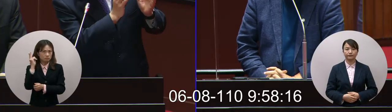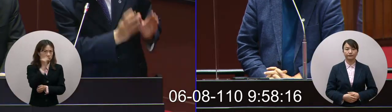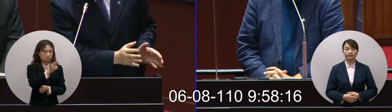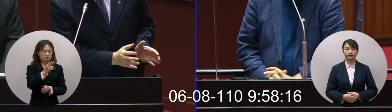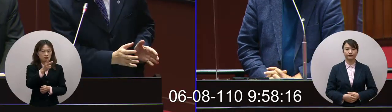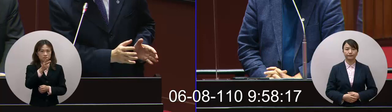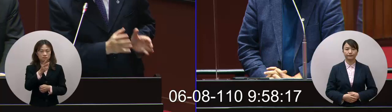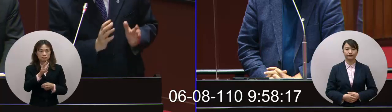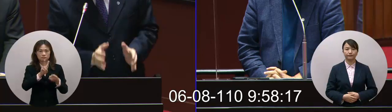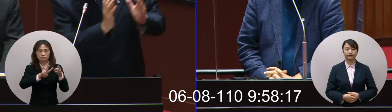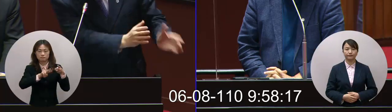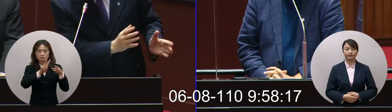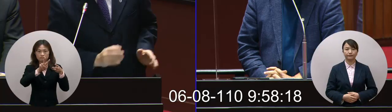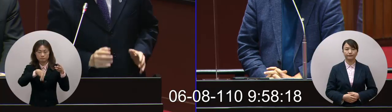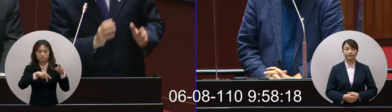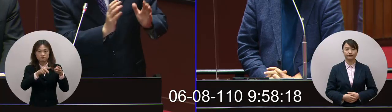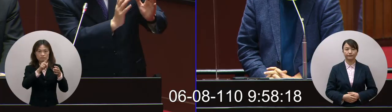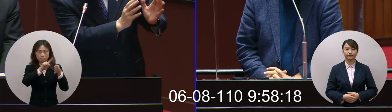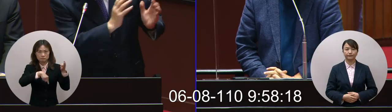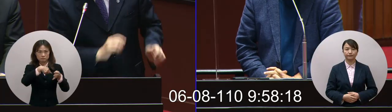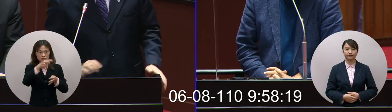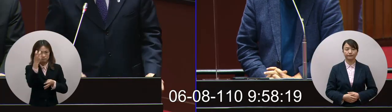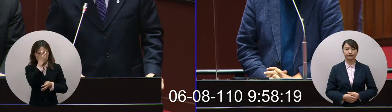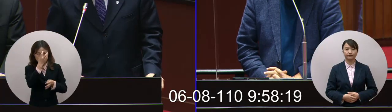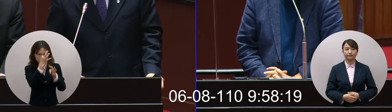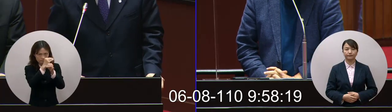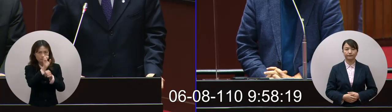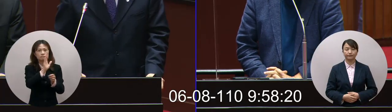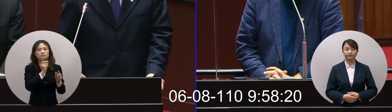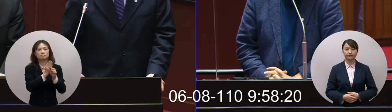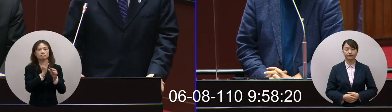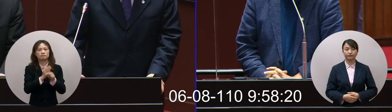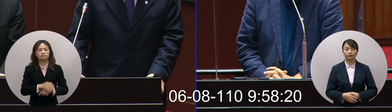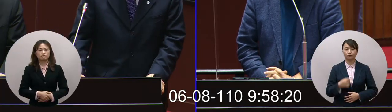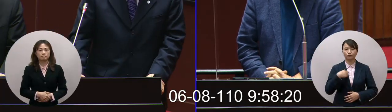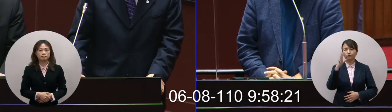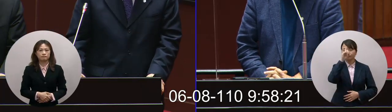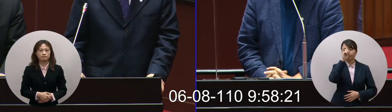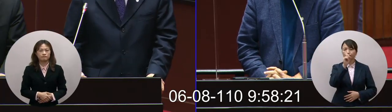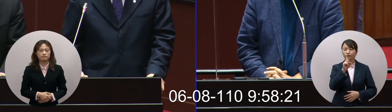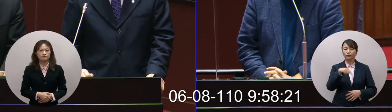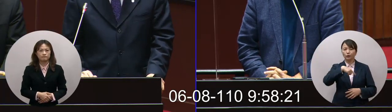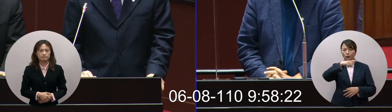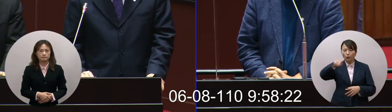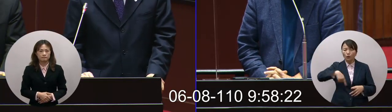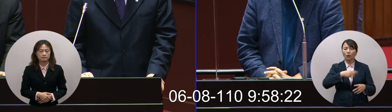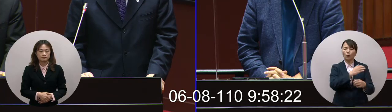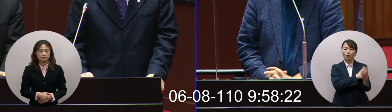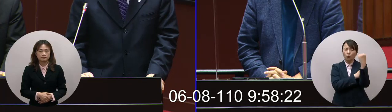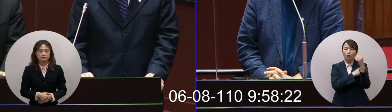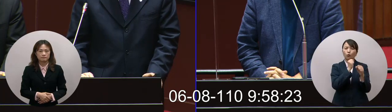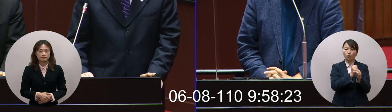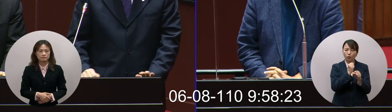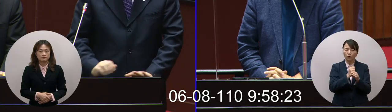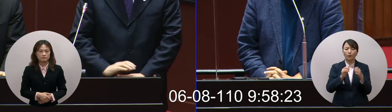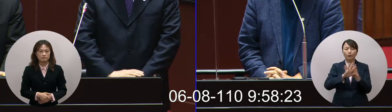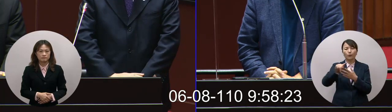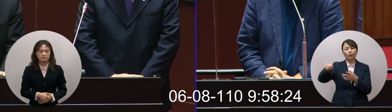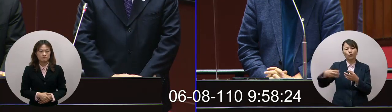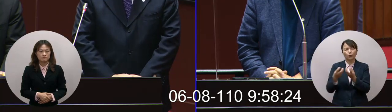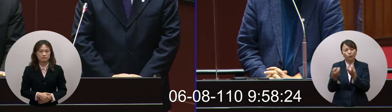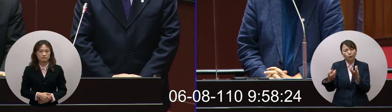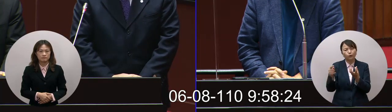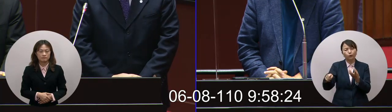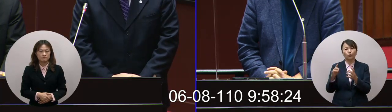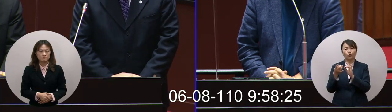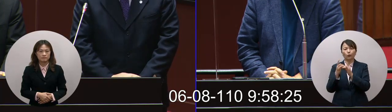去做相关的调查，一定拢落去处理。即卖有咧处理，是。 我不希望说大家一起在努力啊。那有一些人在那边扯